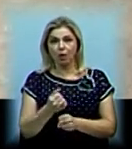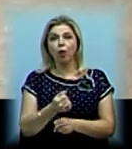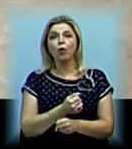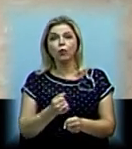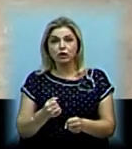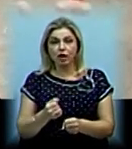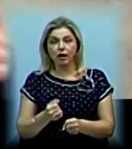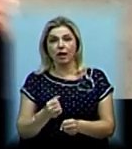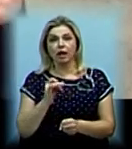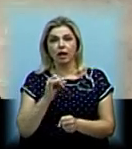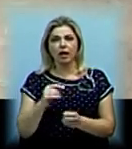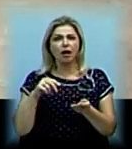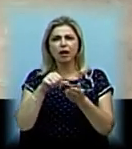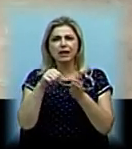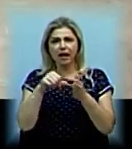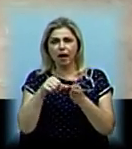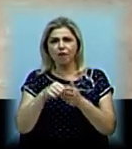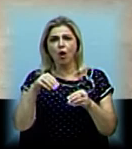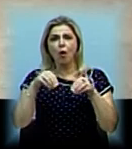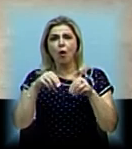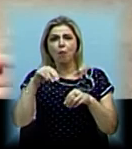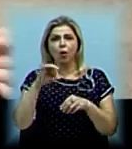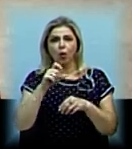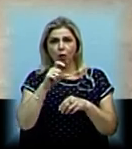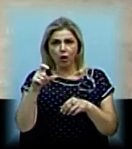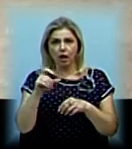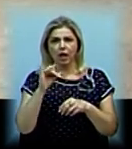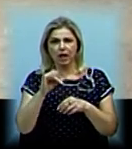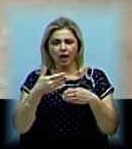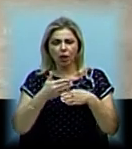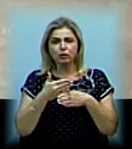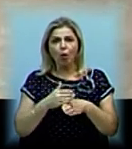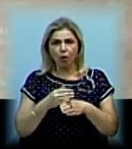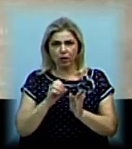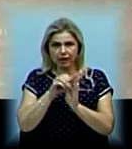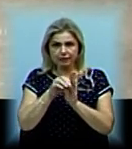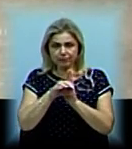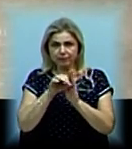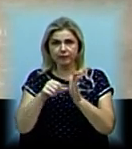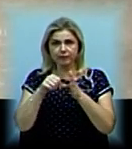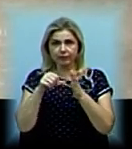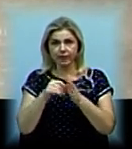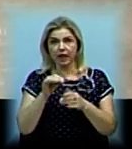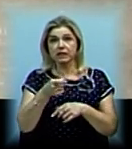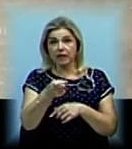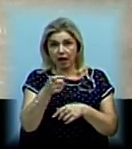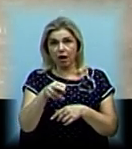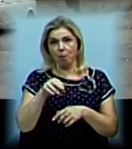оружие, натикав туди пороха, засипав осколків і стріляв по